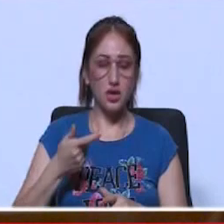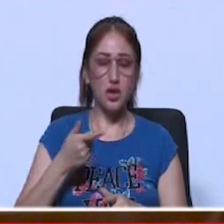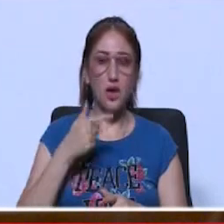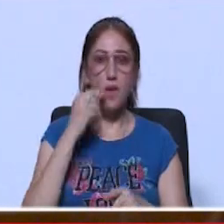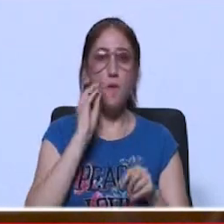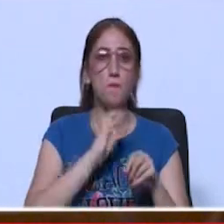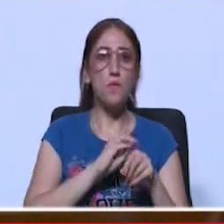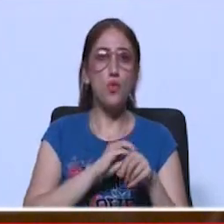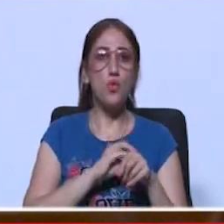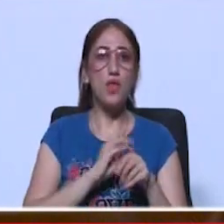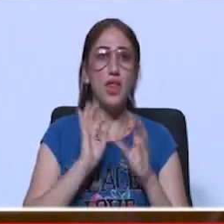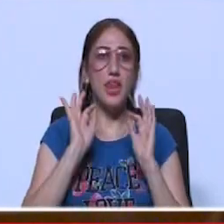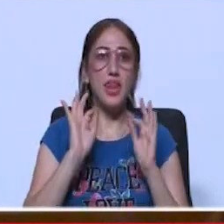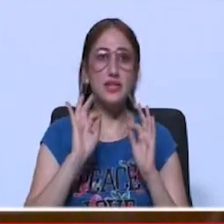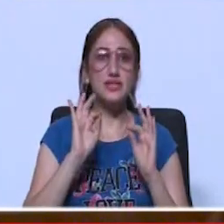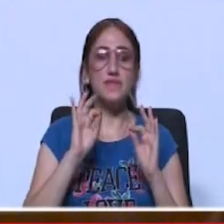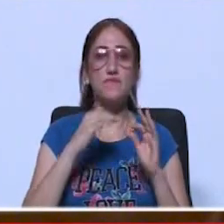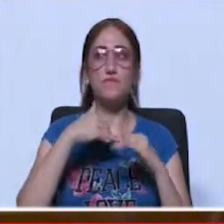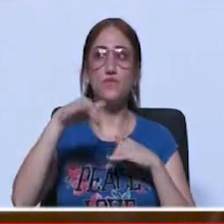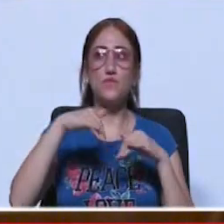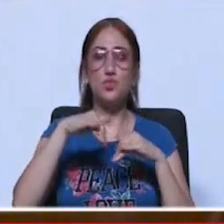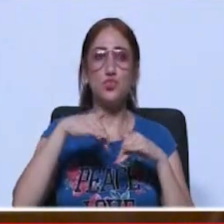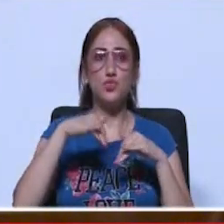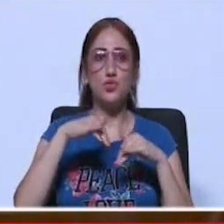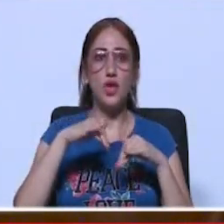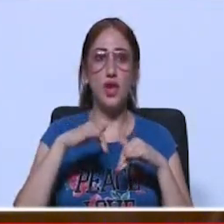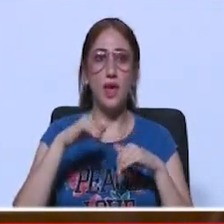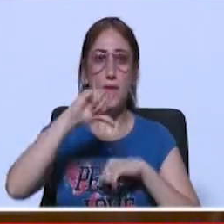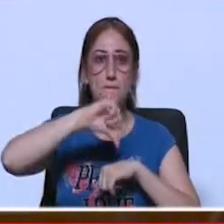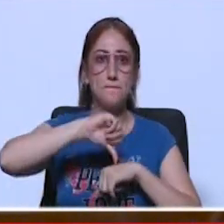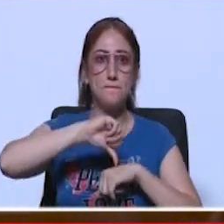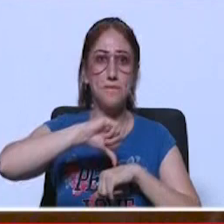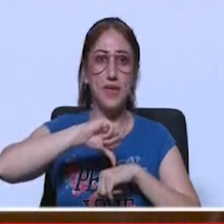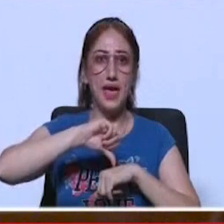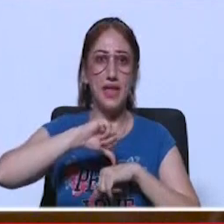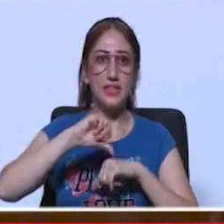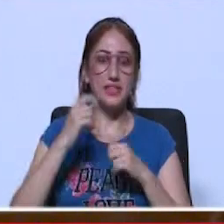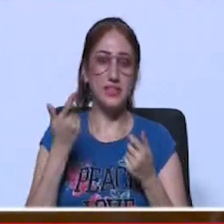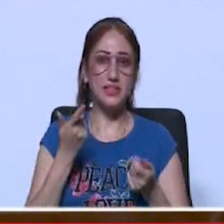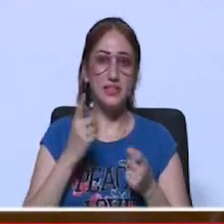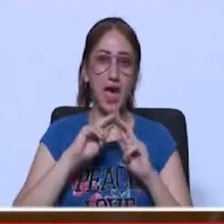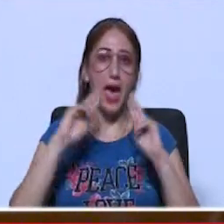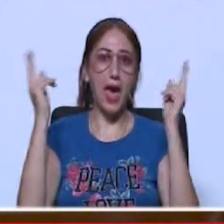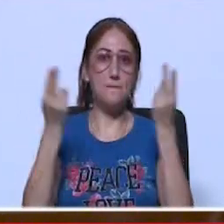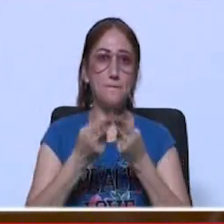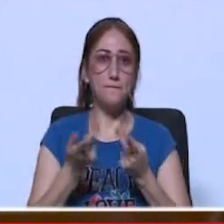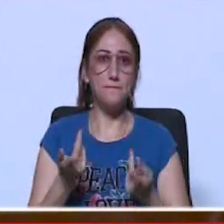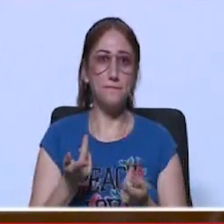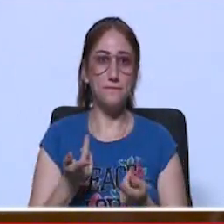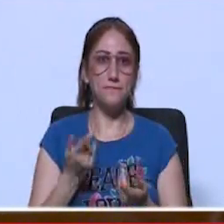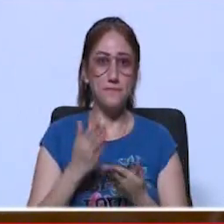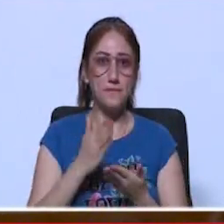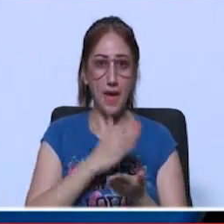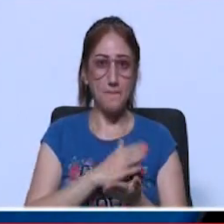انها يعني تقام في مكان عام وحاجه زي كده يعني لدرجه ان البعض اعتقد ان يوسف شيين اسلم قبل